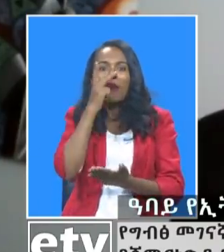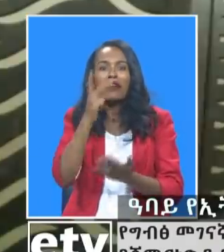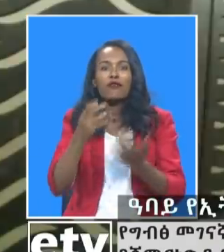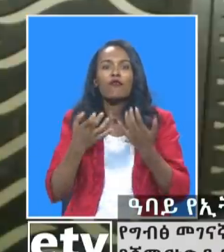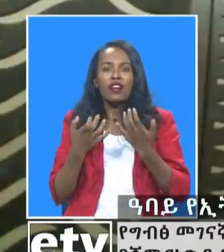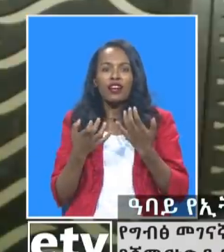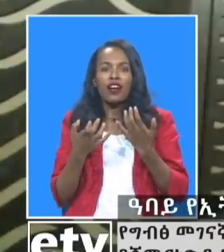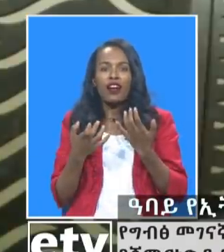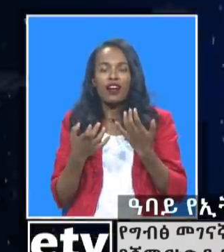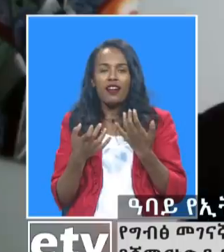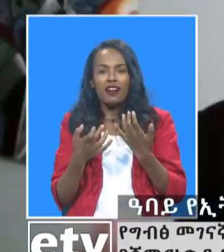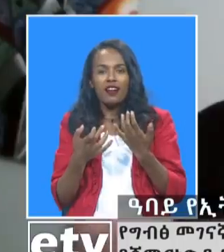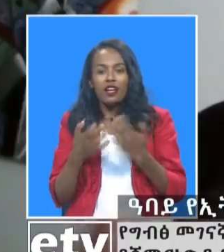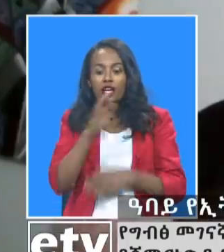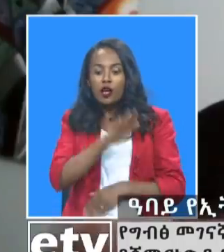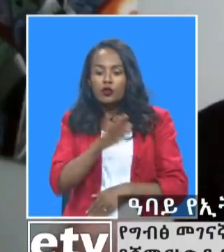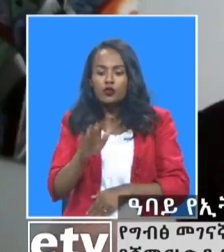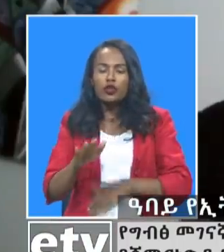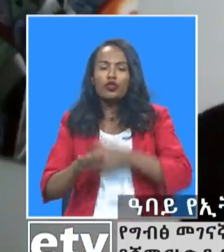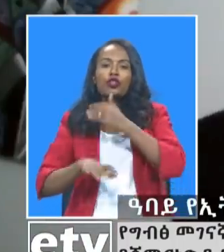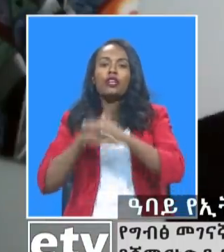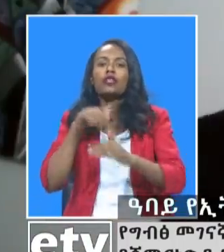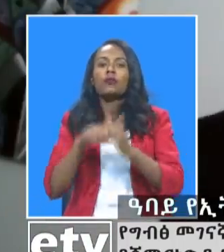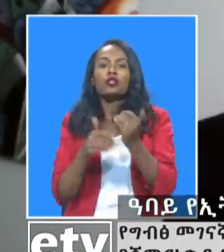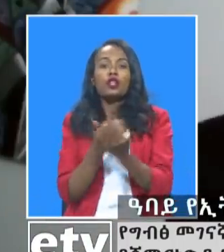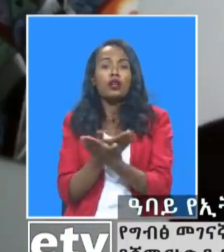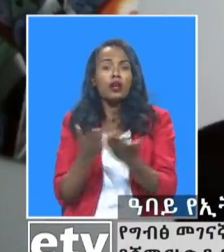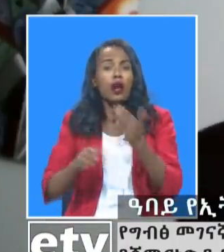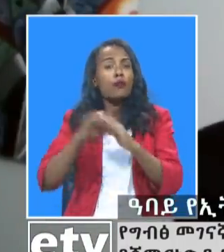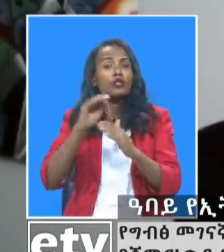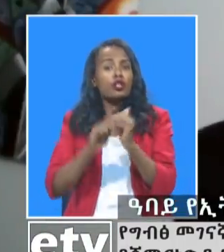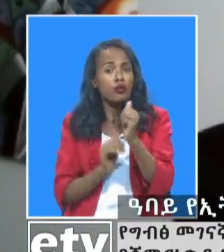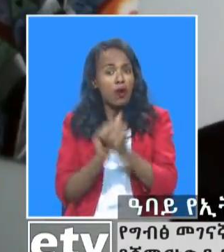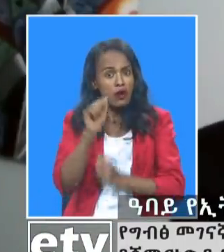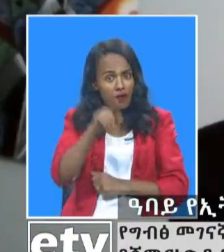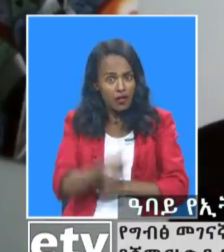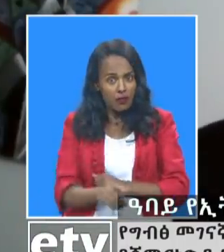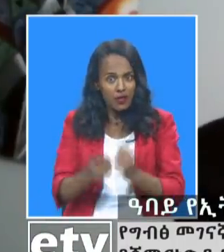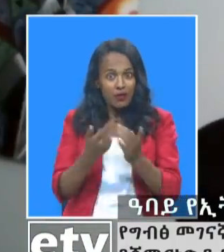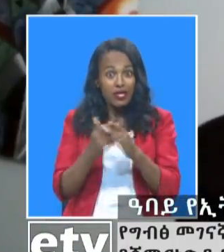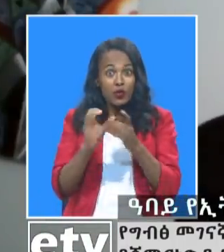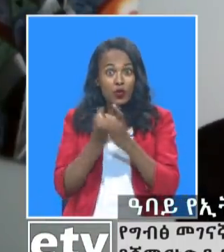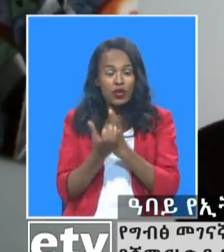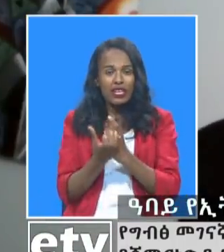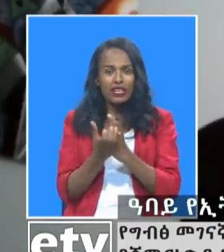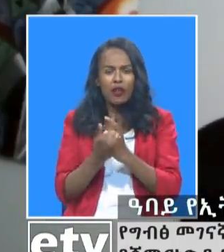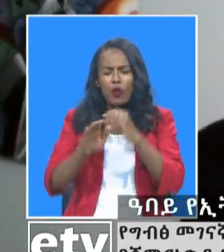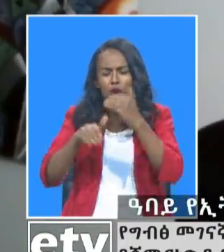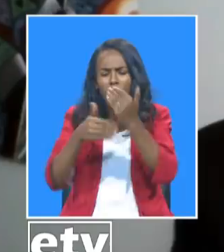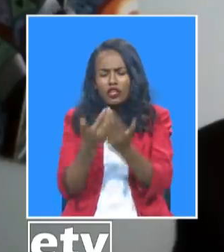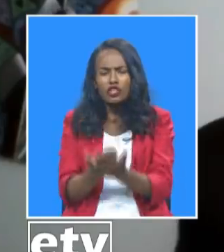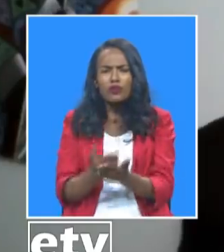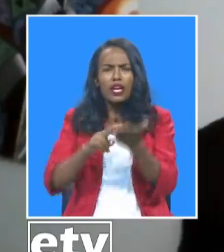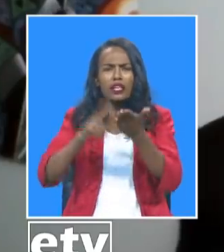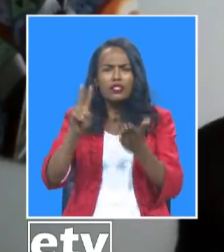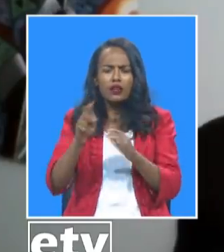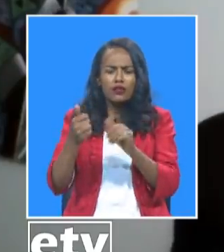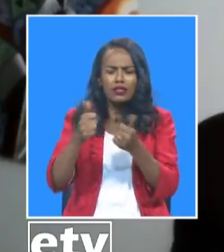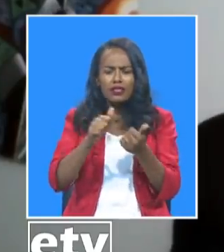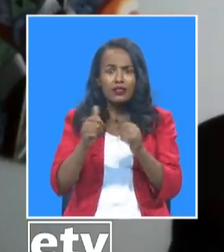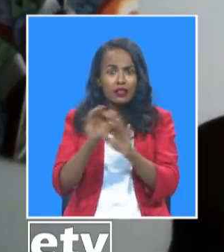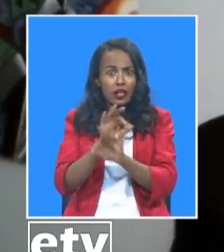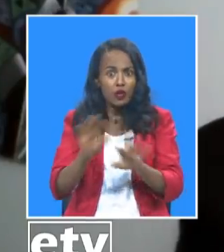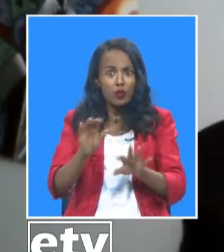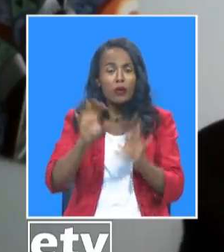ይፈልጋል። ለልጆቻችን የተመቸ ነገር አመቻችተን ነው መሄድ አለብን እና በዛ አኳያ አፐር ሃንዱን እያገኘን ነው። ጥርጥር የለው ሚዲያውን